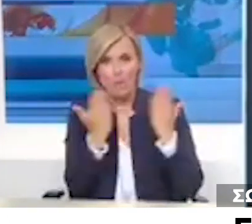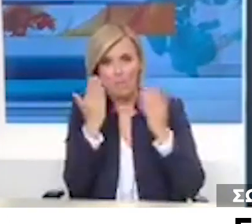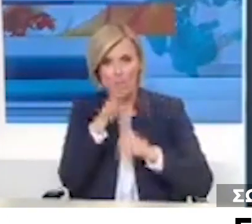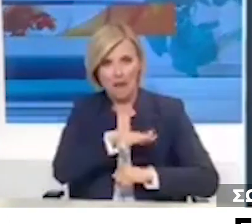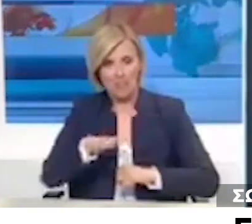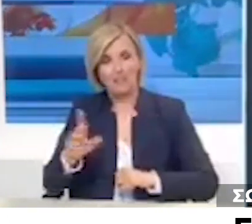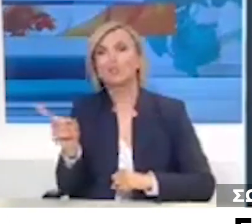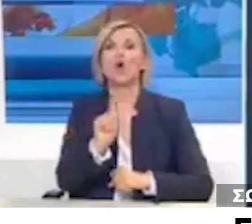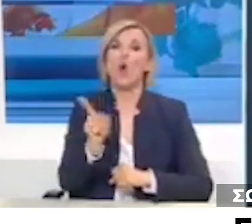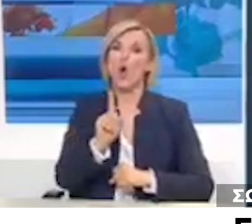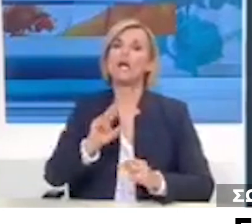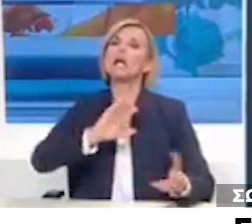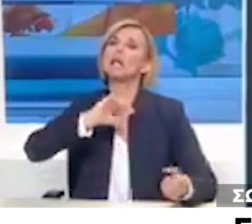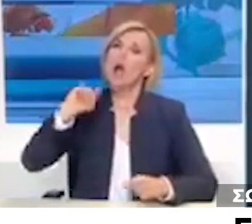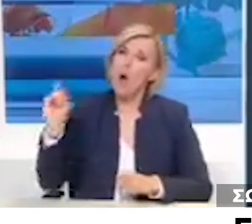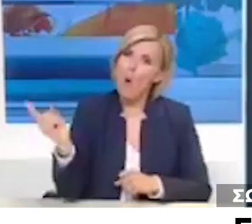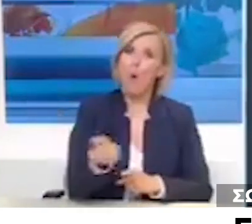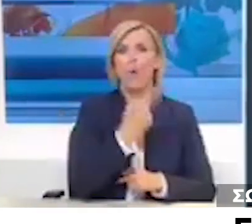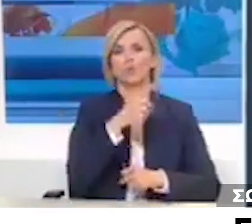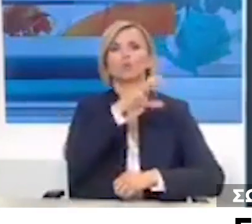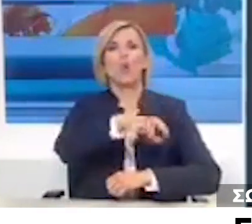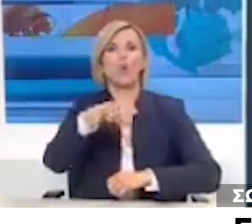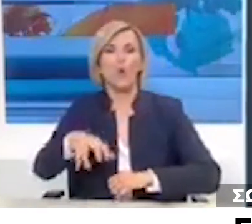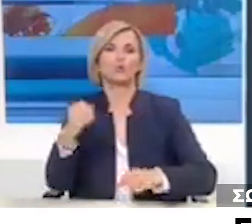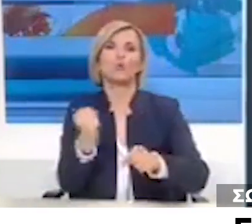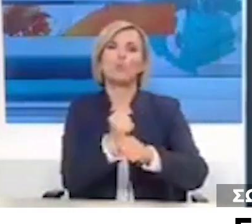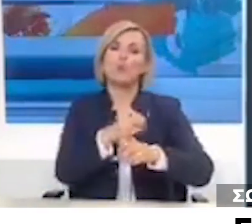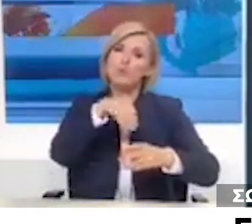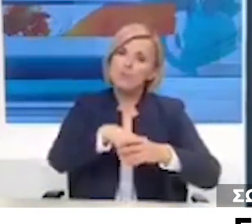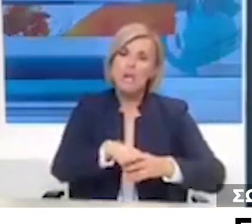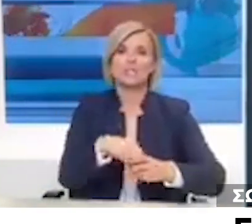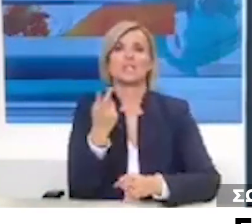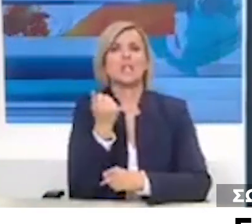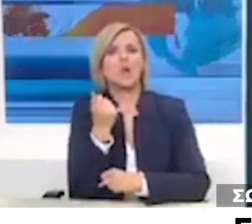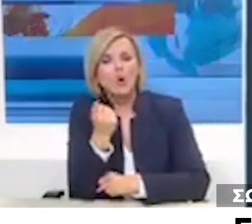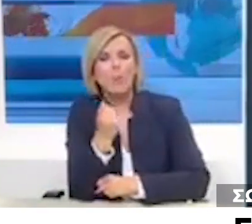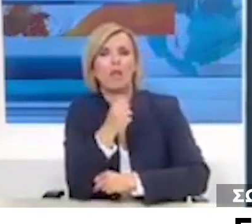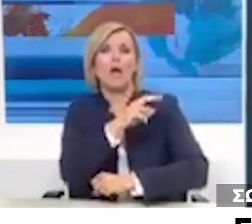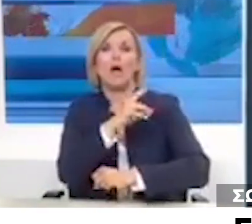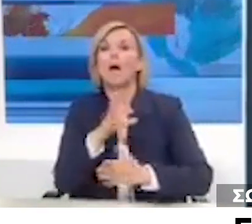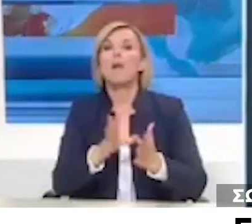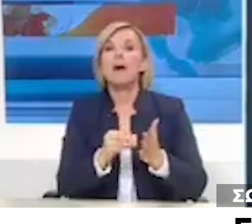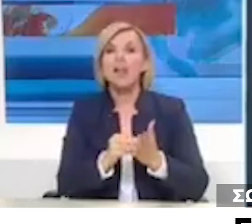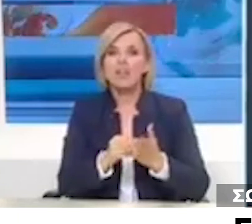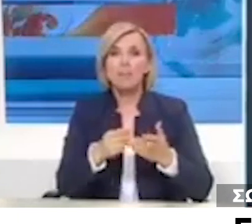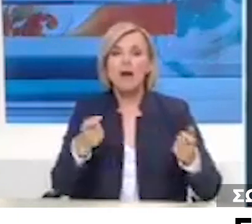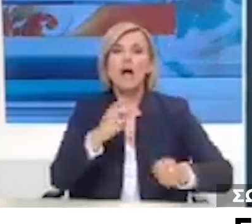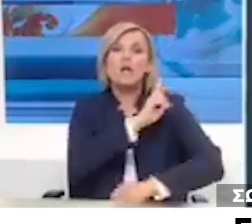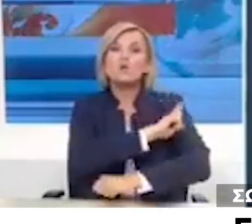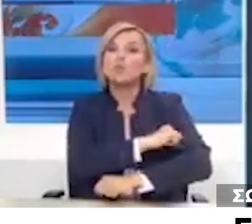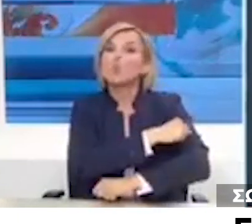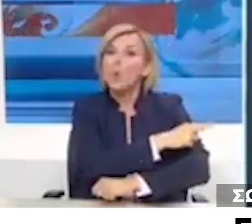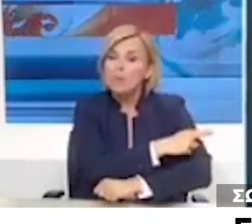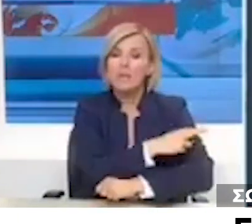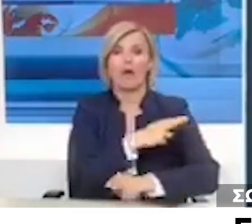φάση και περίοδο, αλλά και σε άλλους χώρους της κοινωνίας και της οικονομίας. Παραδείγματος χάρη το χώρο των επαγγελματίων υγείας. Και αυτό